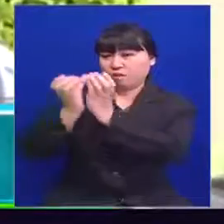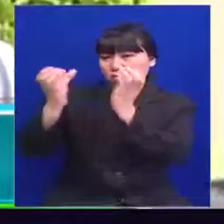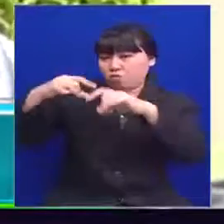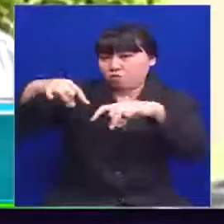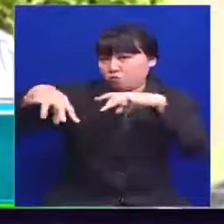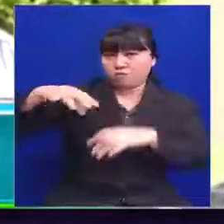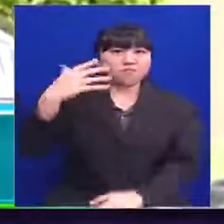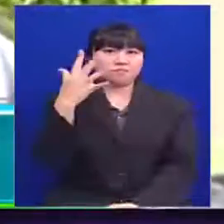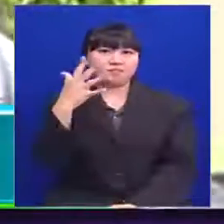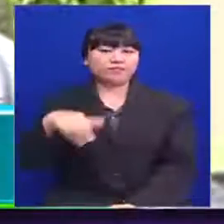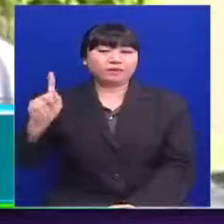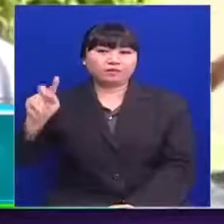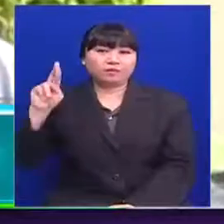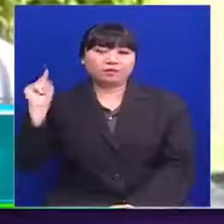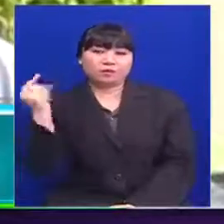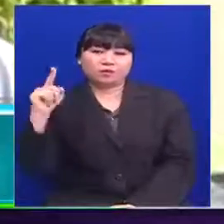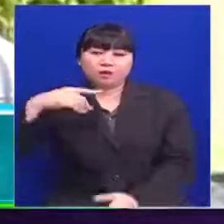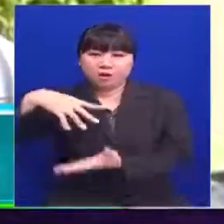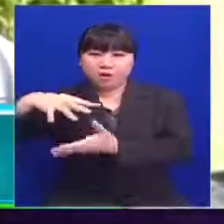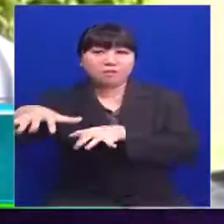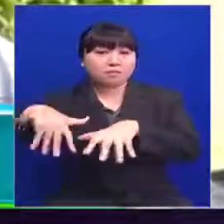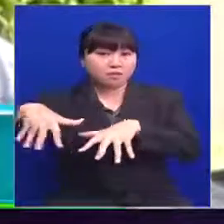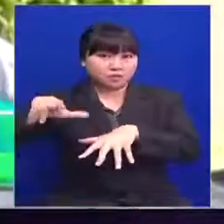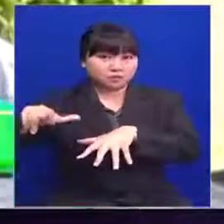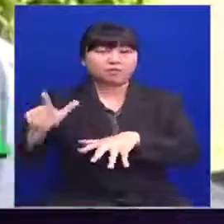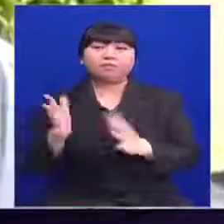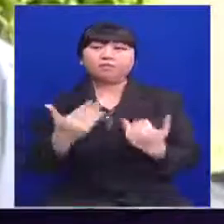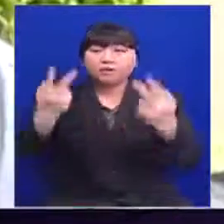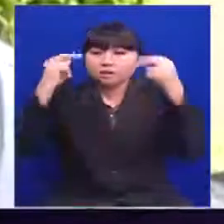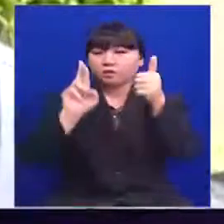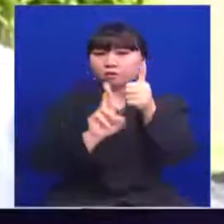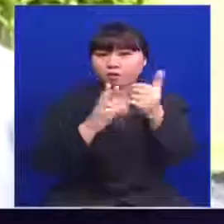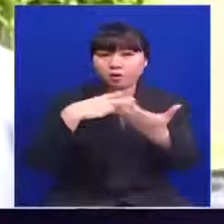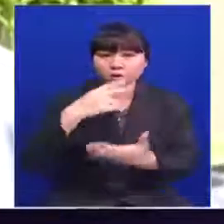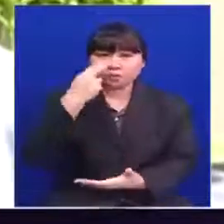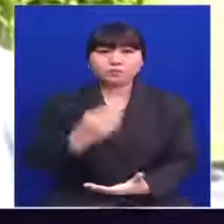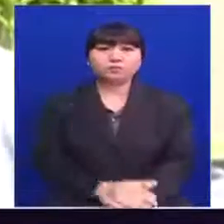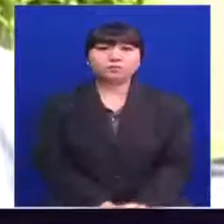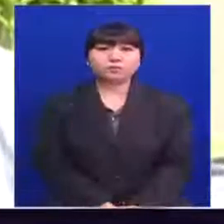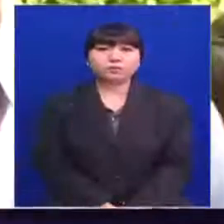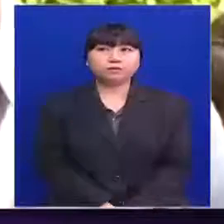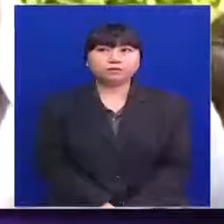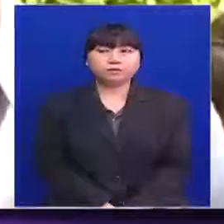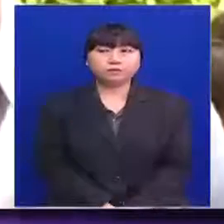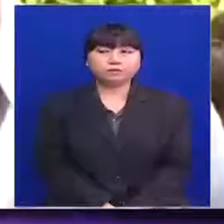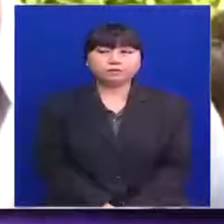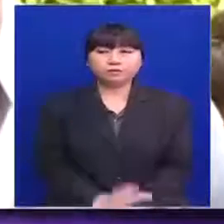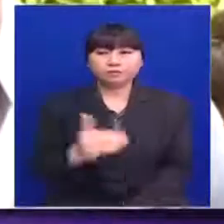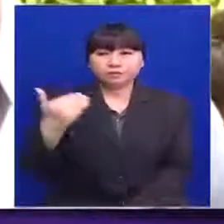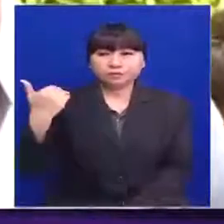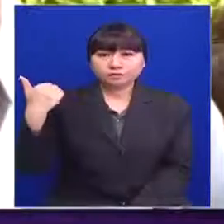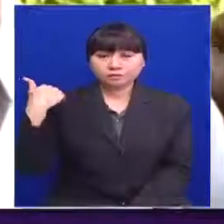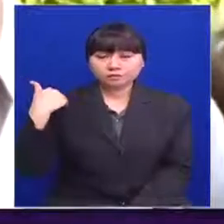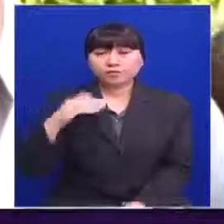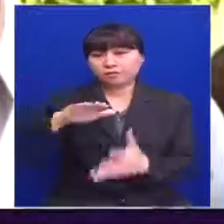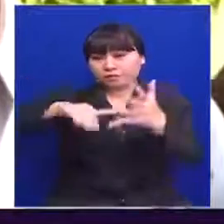กรท.เคยชี้แจงต่อประชาชนเราไปฟังเสียงของท่านรองนายกรัฐมนตรีกันค่ะ ทุกฉบับมันจะมีถ้าบทเฉพ